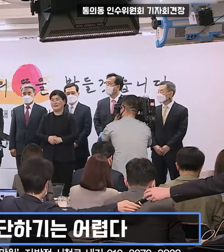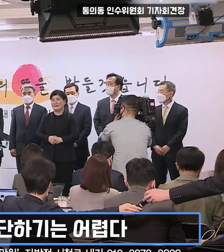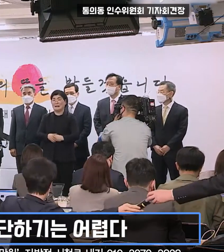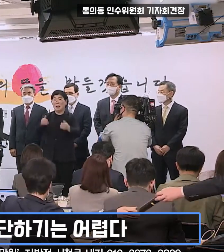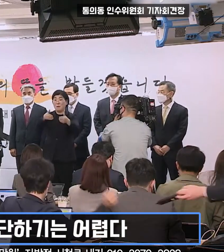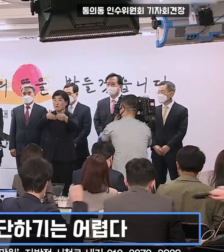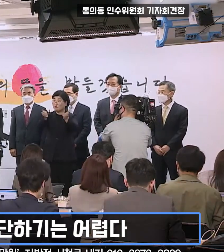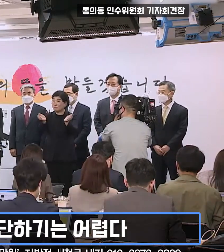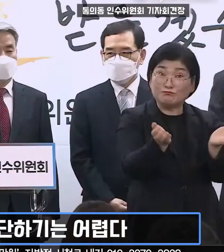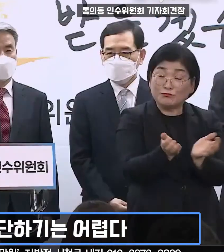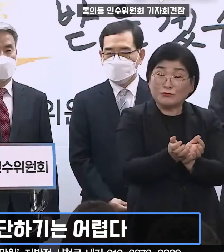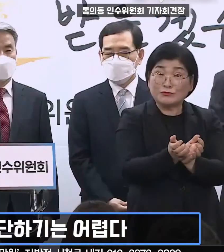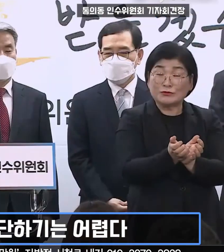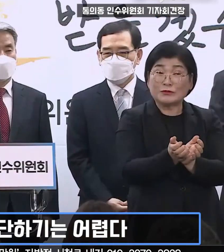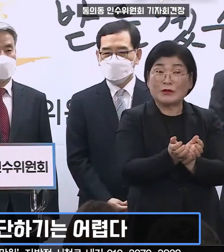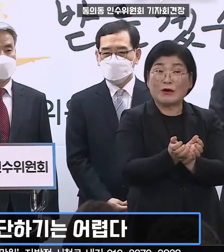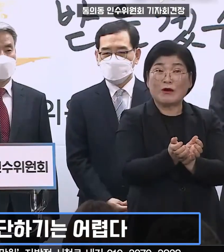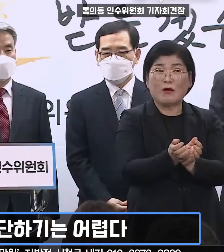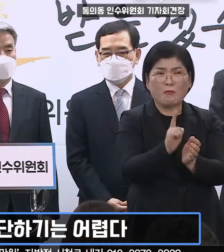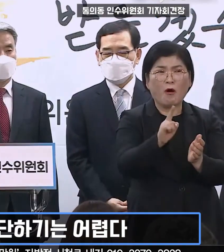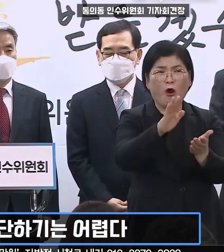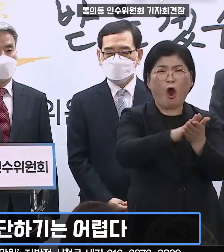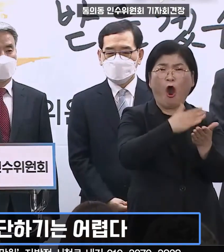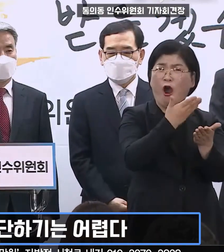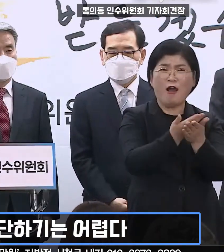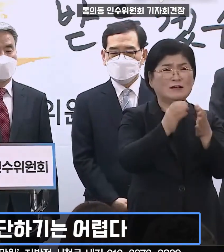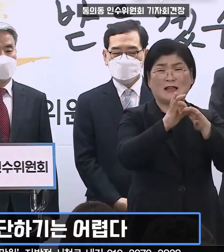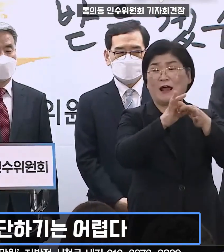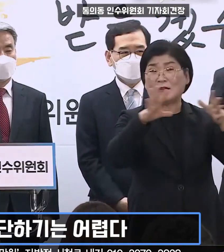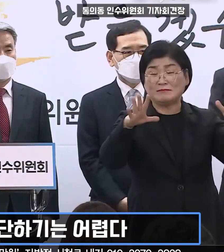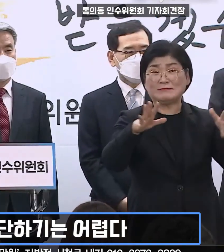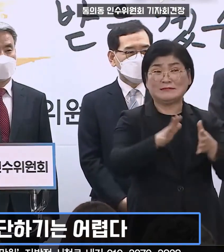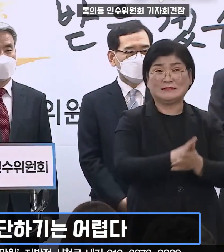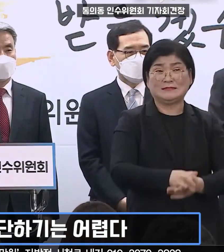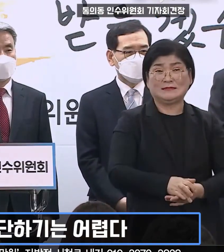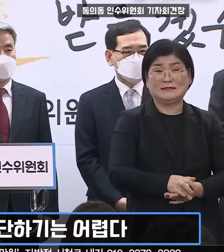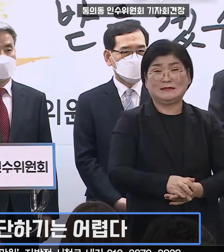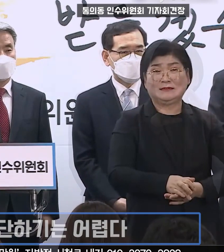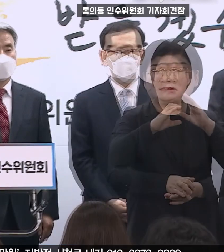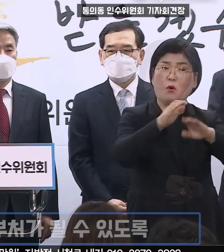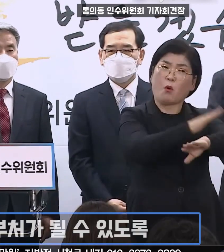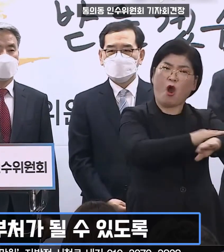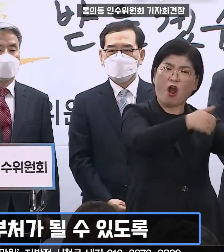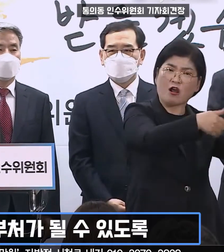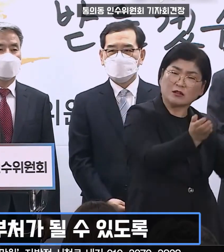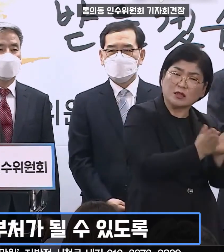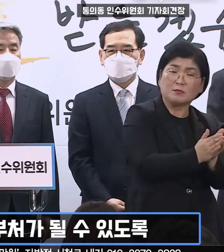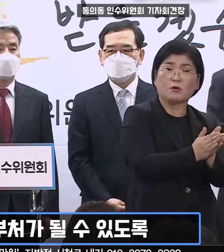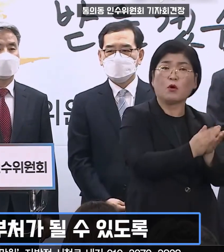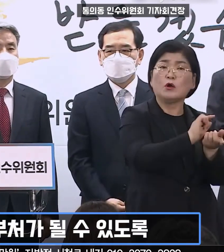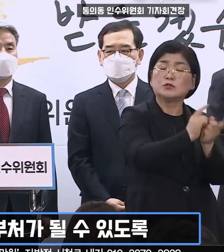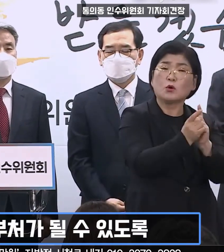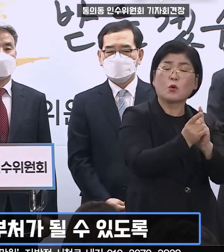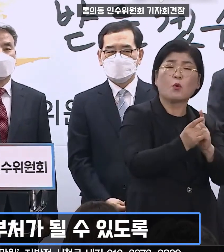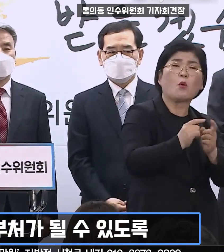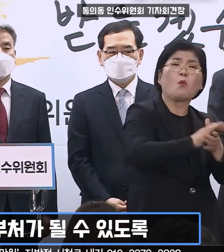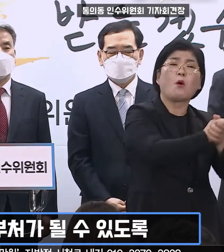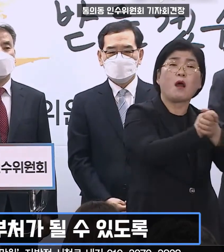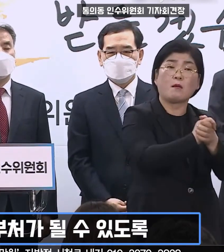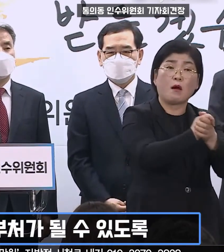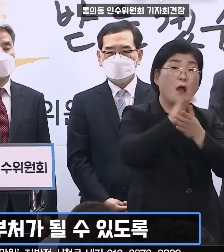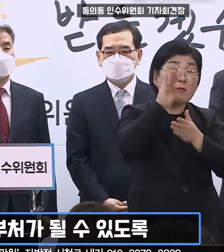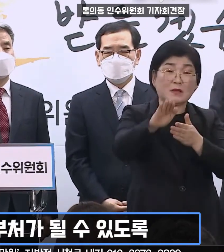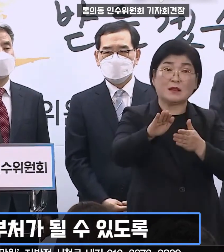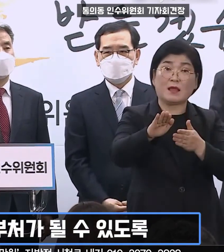부처가 언제 뭐 그 개편이 될지에 대해서는 지금 예단하기엔 저는 좀 어렵다고 생각이 됩니다. 일단 미래를 열 수 있는 그런